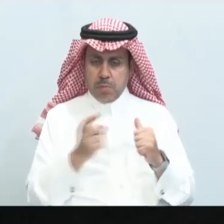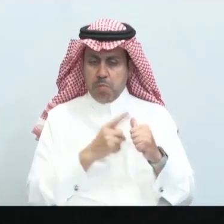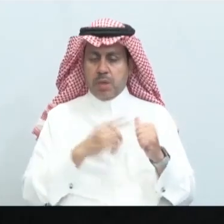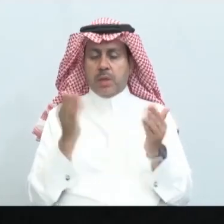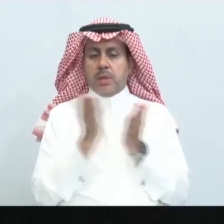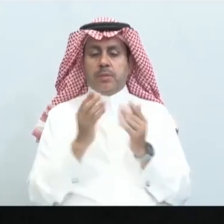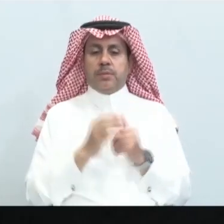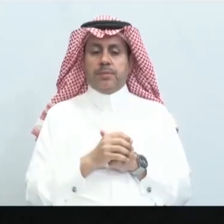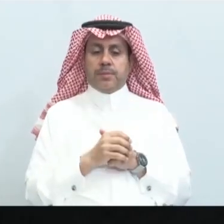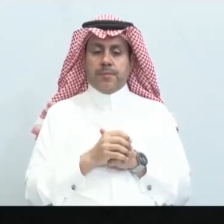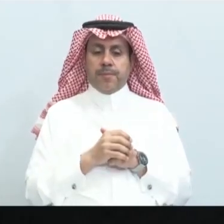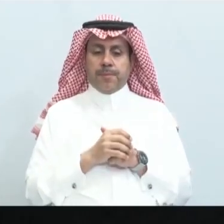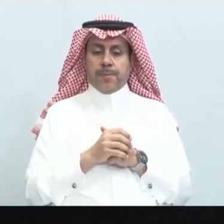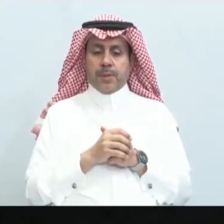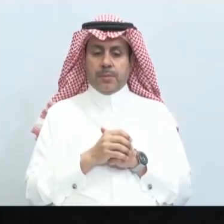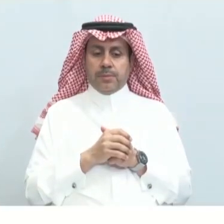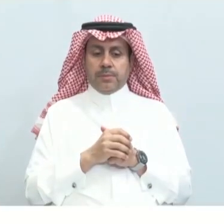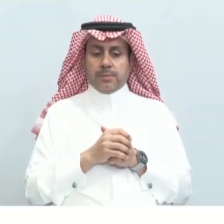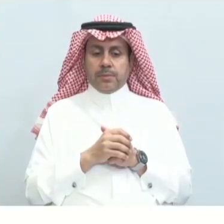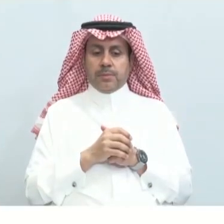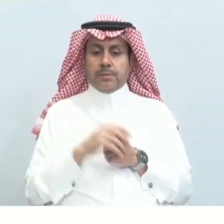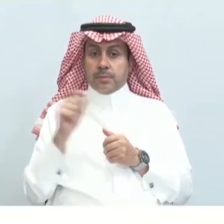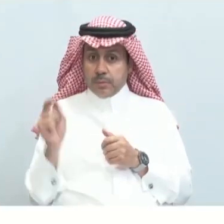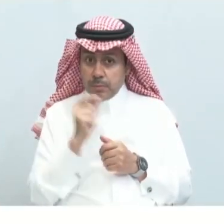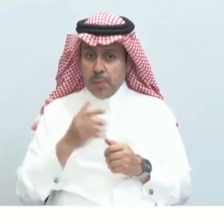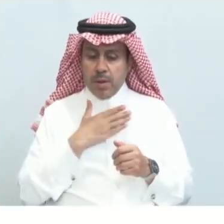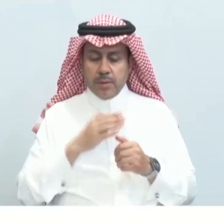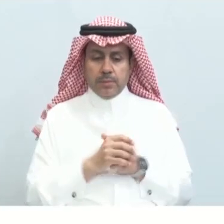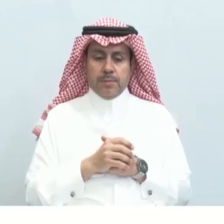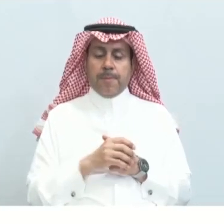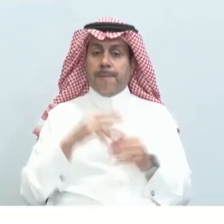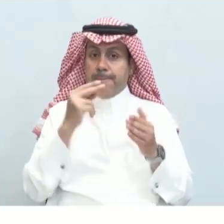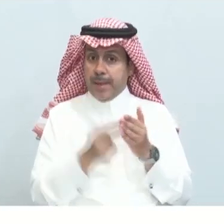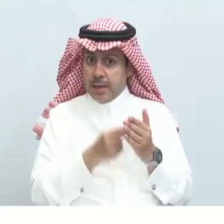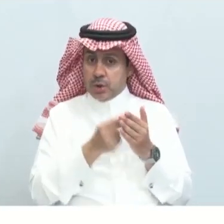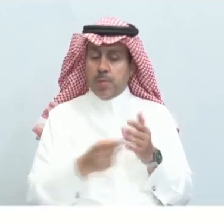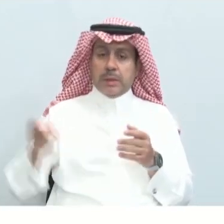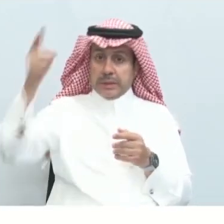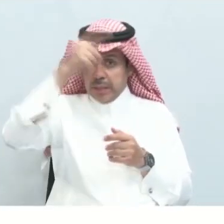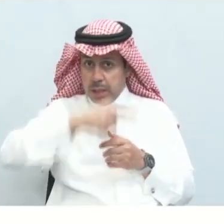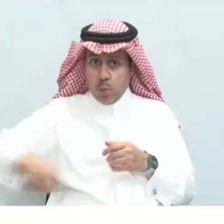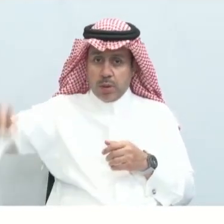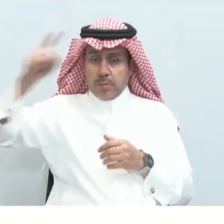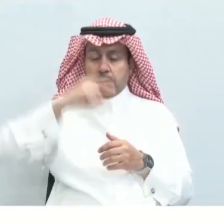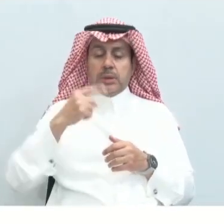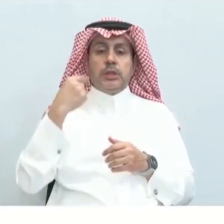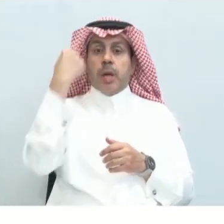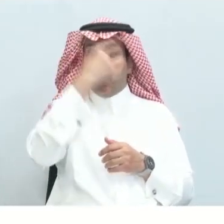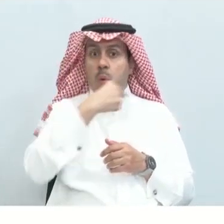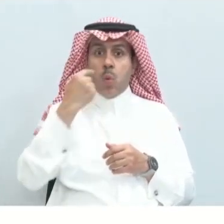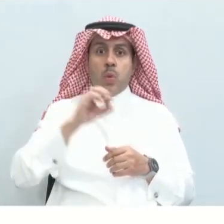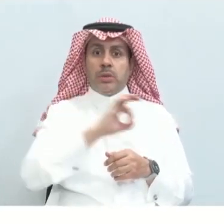الدرس باحضار الاقلام اذا القلم معنا الان ارسم دائره حول تعابير الوجوه